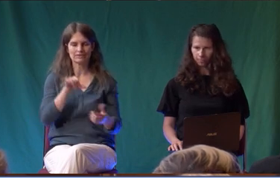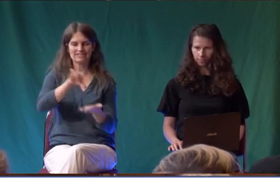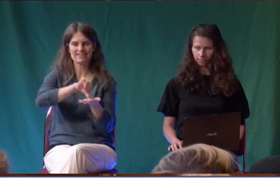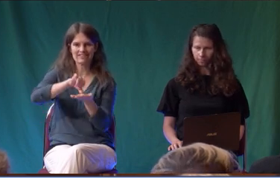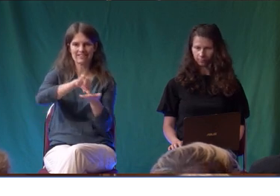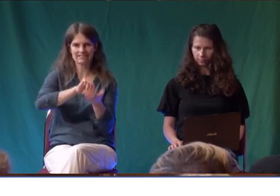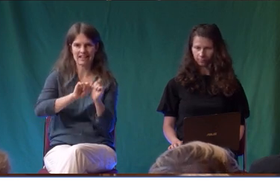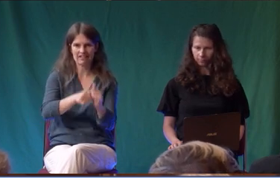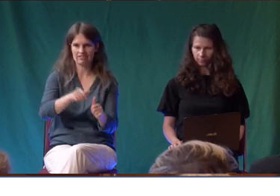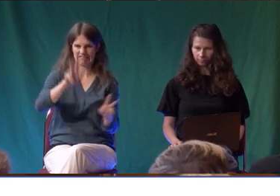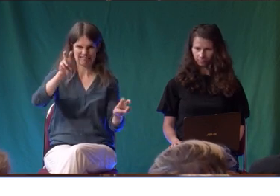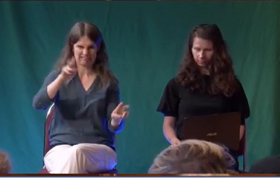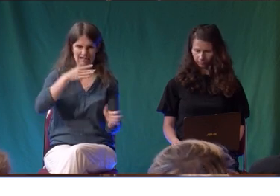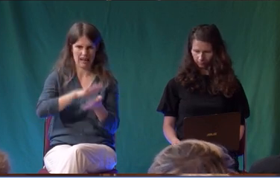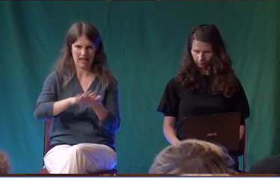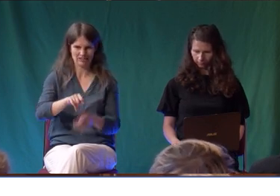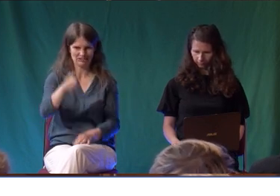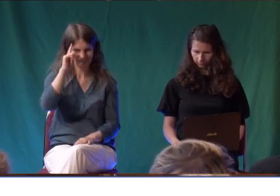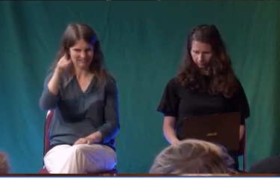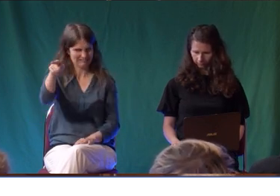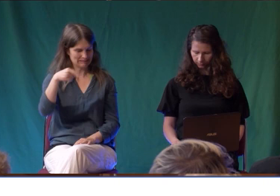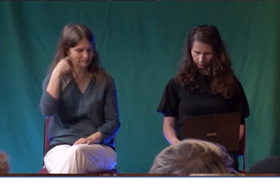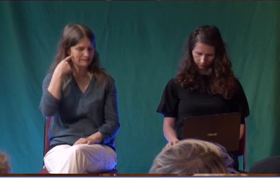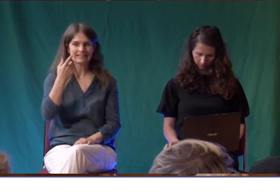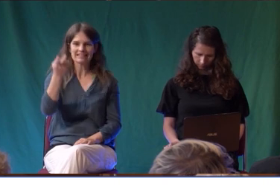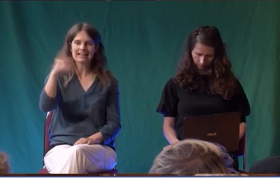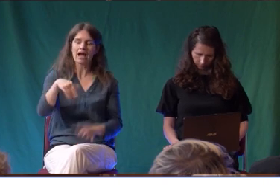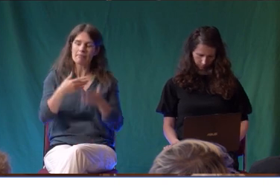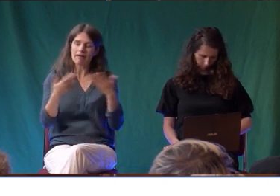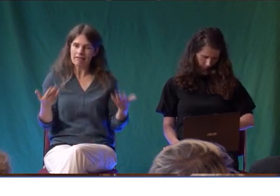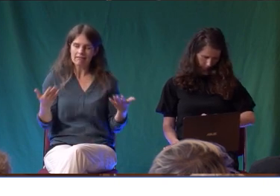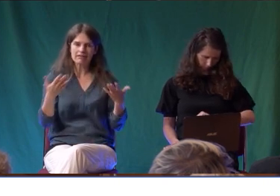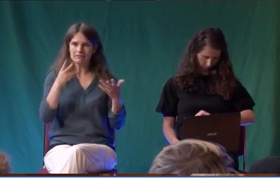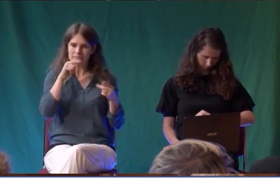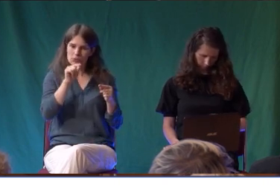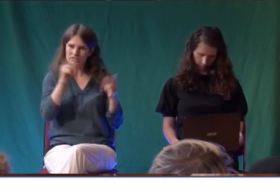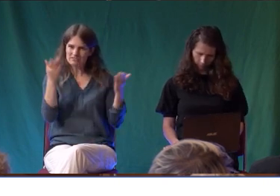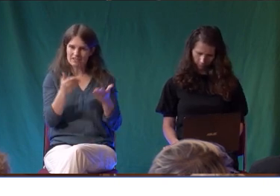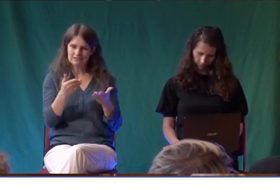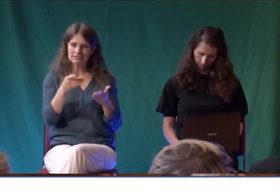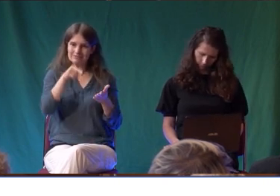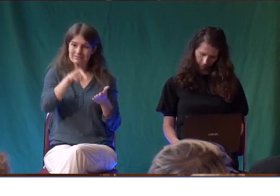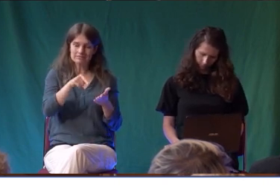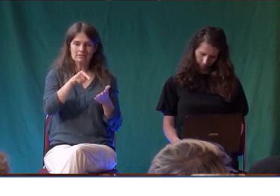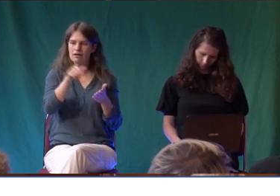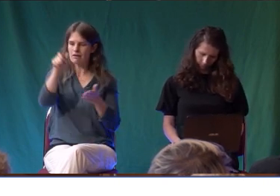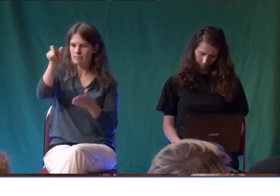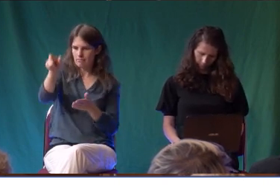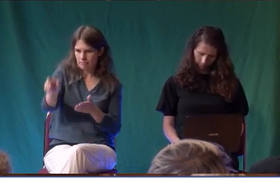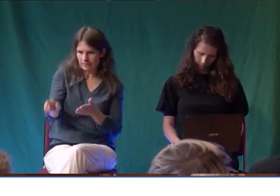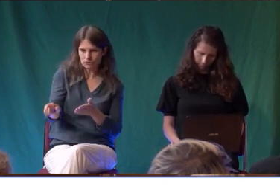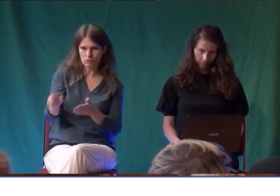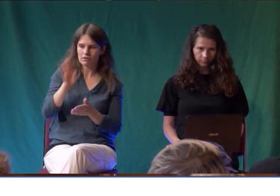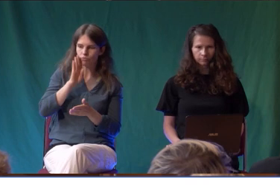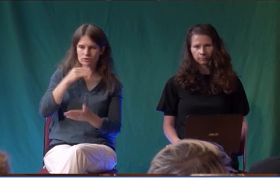bedeutet im Endeffekt tatsächlich es muss geguckt werden was diese einzelne Person diese Mutter dieser Vater